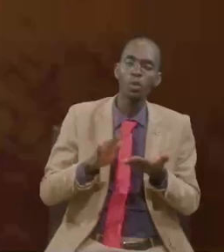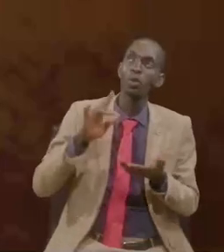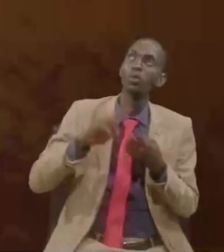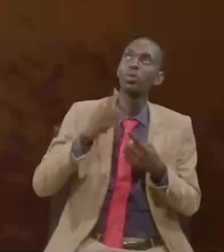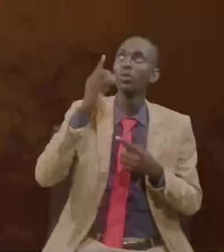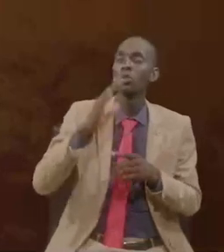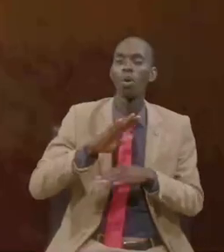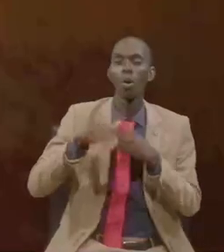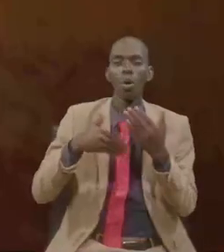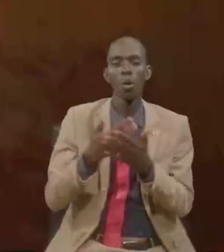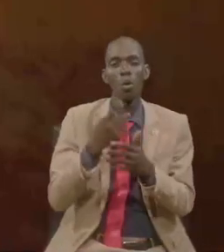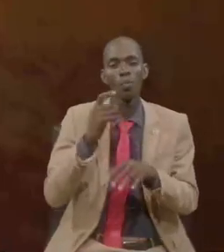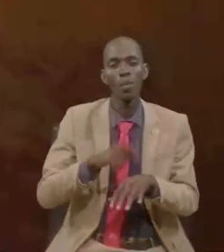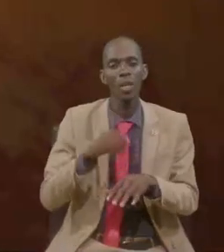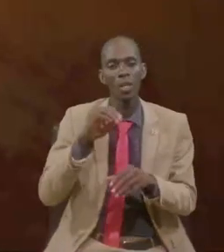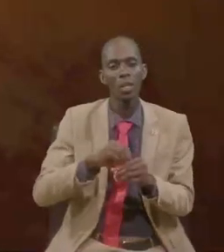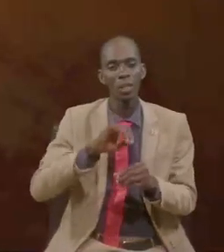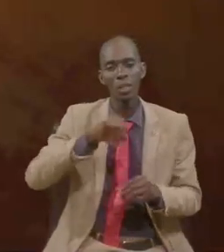moment.